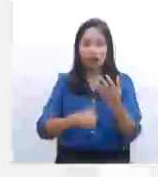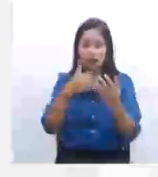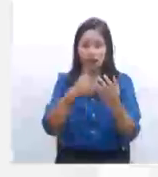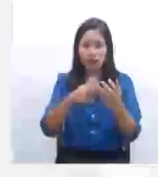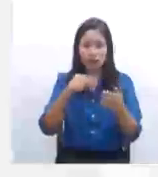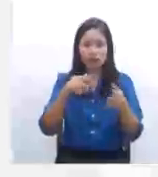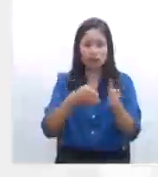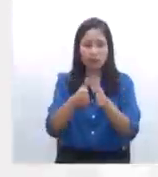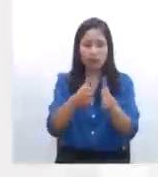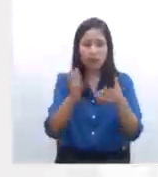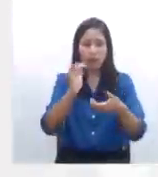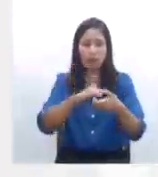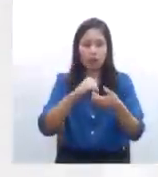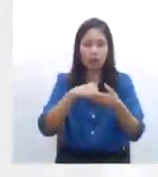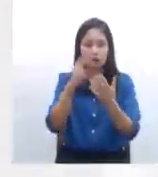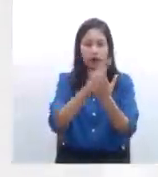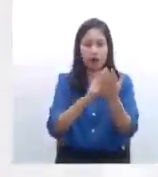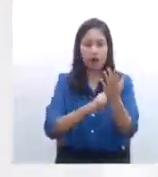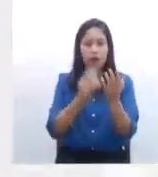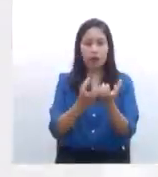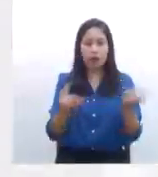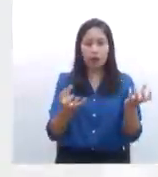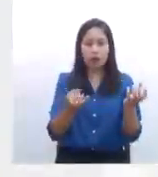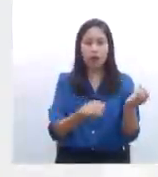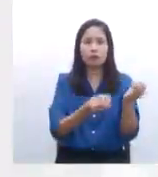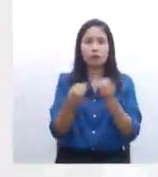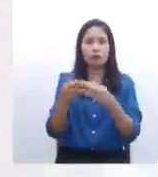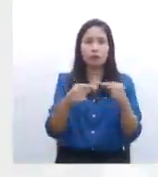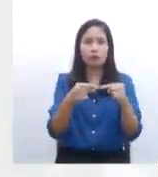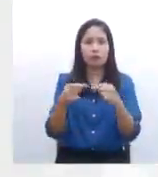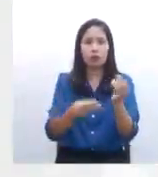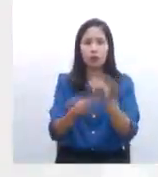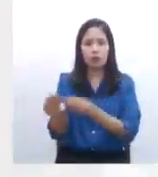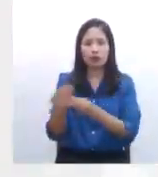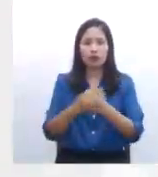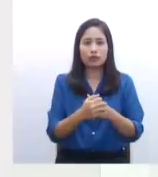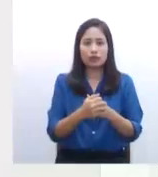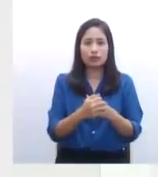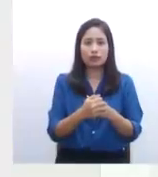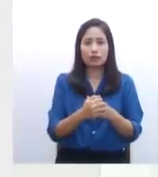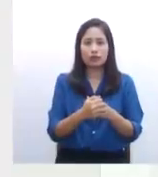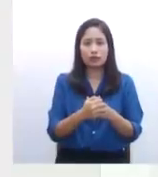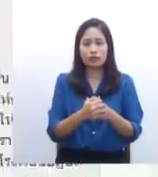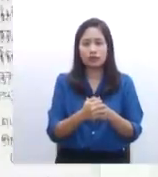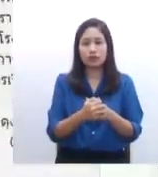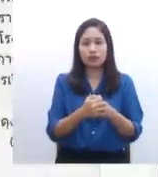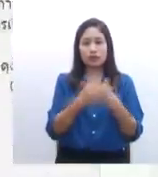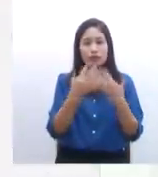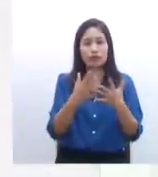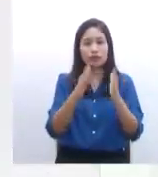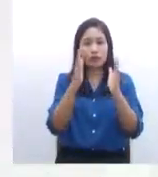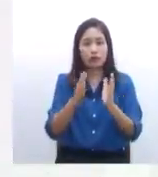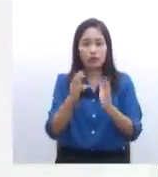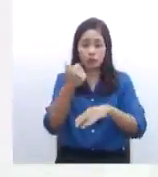นอและรายงานผลการพัฒนาในช่องผลการปฏิบัติงานจากนั้นผู้นิเทศหรือผู้บ